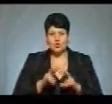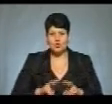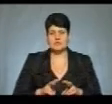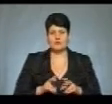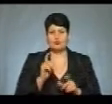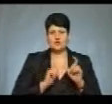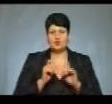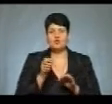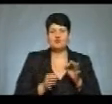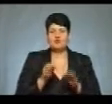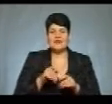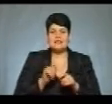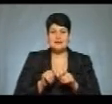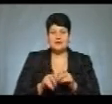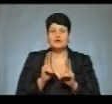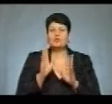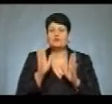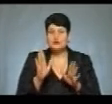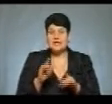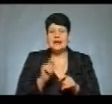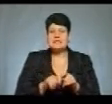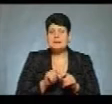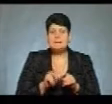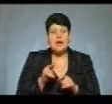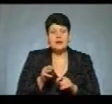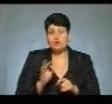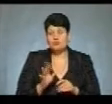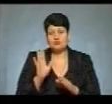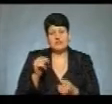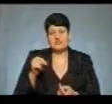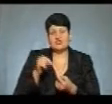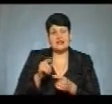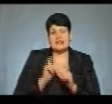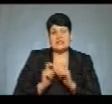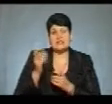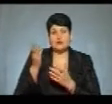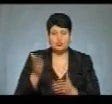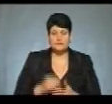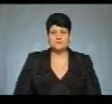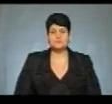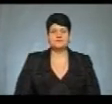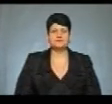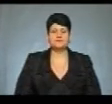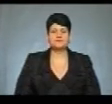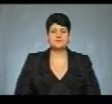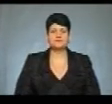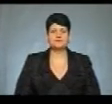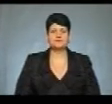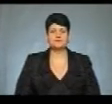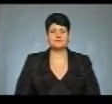експертиз. Відповідно, хто буде експертом, це буде визначати сам інститут. Анжела Шова, Василь Панчук,